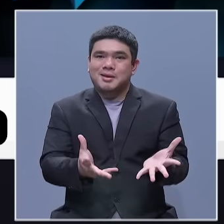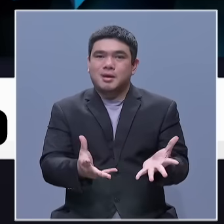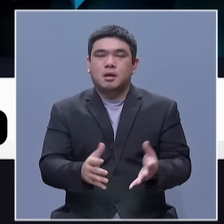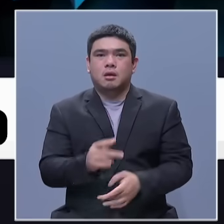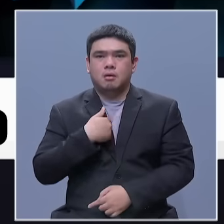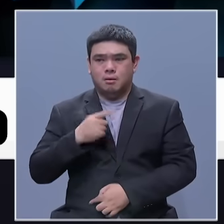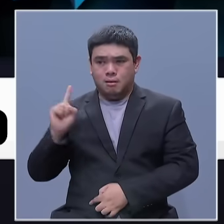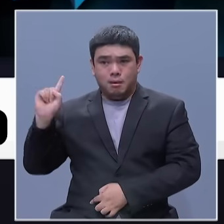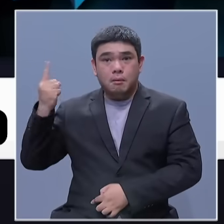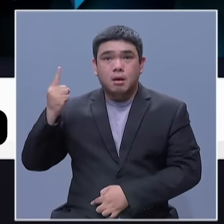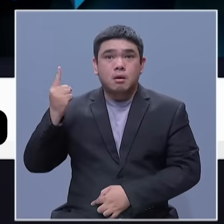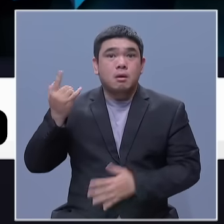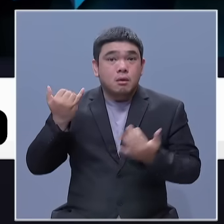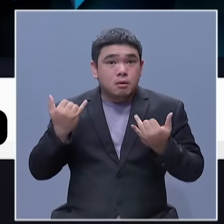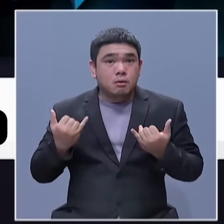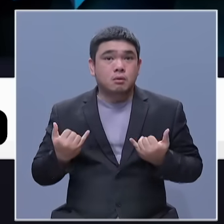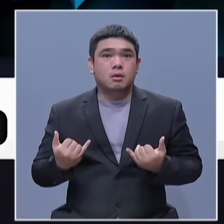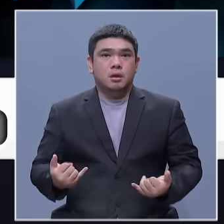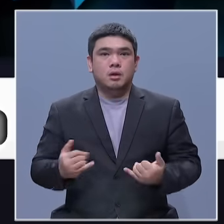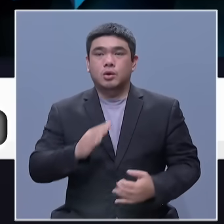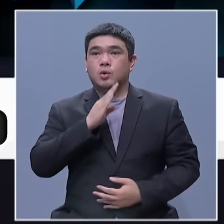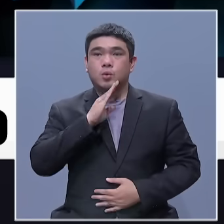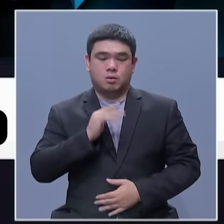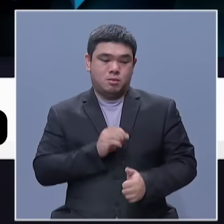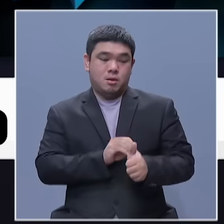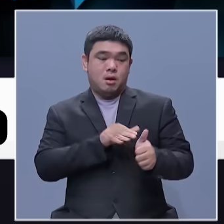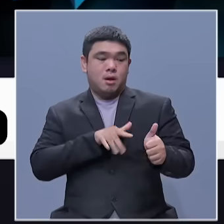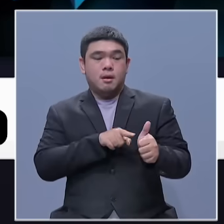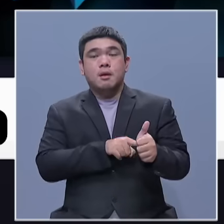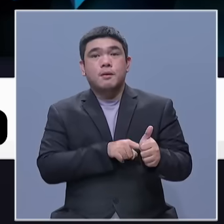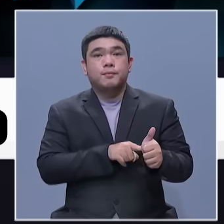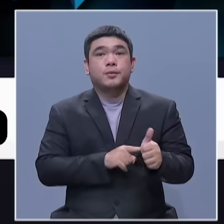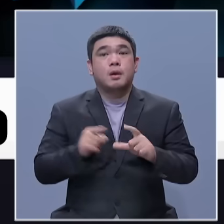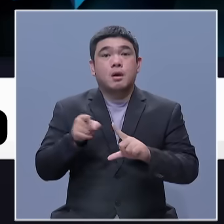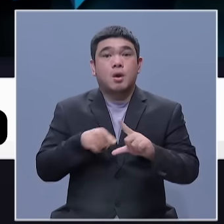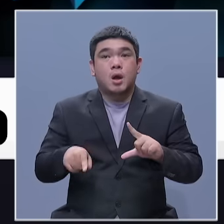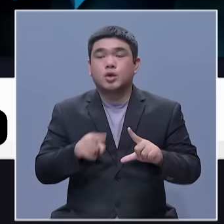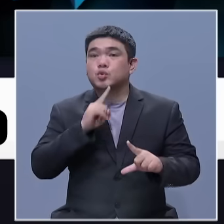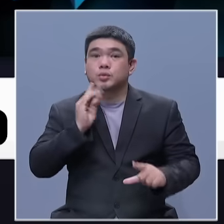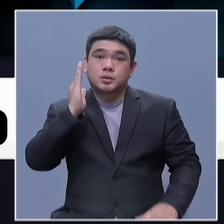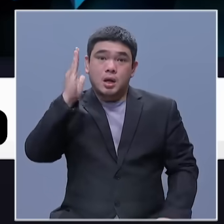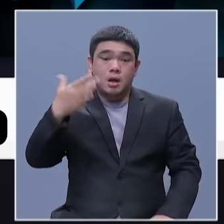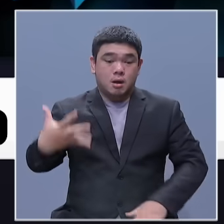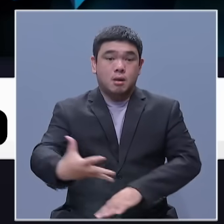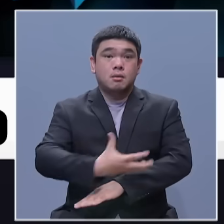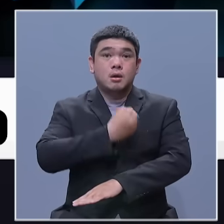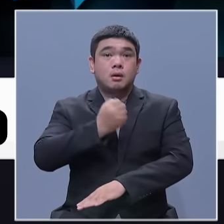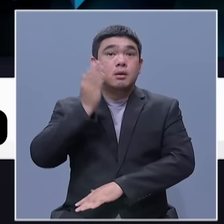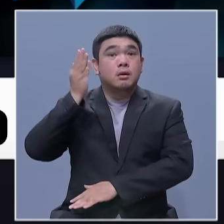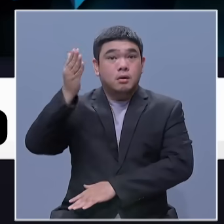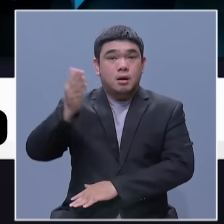นี่คือบาใหม่แล้วแปลว่าอะไรแปลว่าต่อไปนี้แกนนำที่อาจจะเขาเรียกมีบทบาทในทางการเมืองสูงเนี่ย